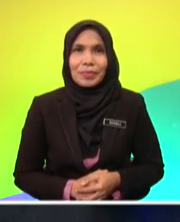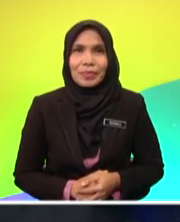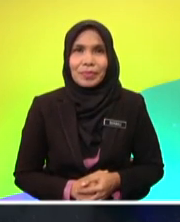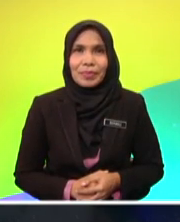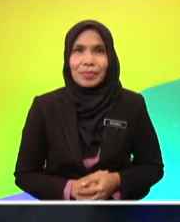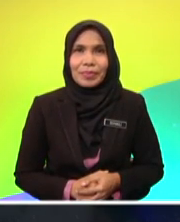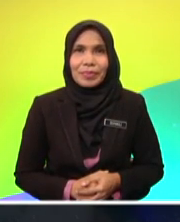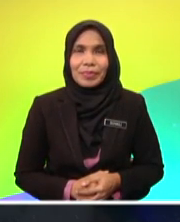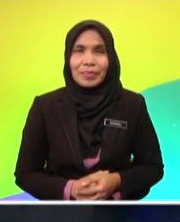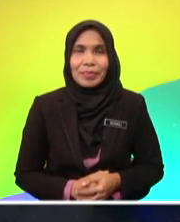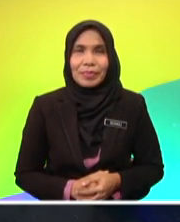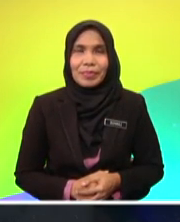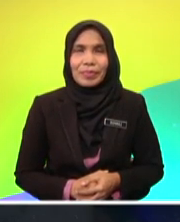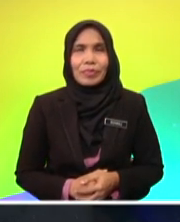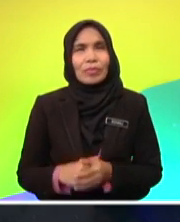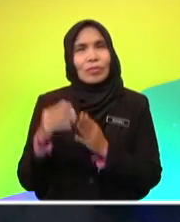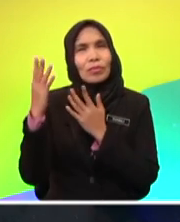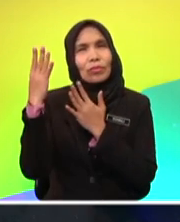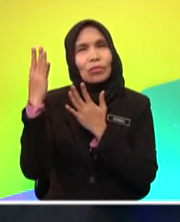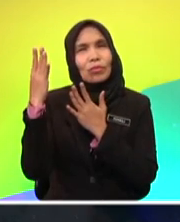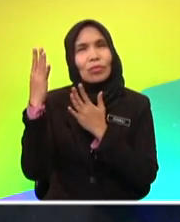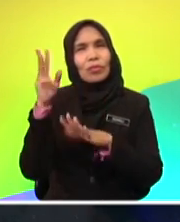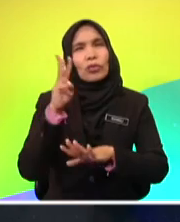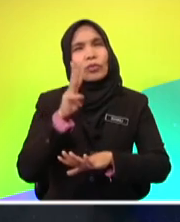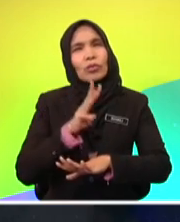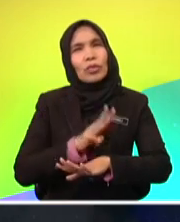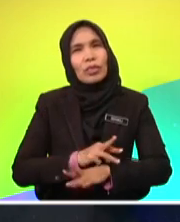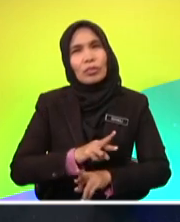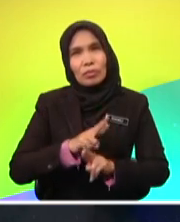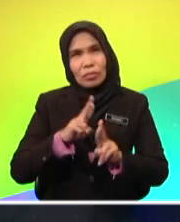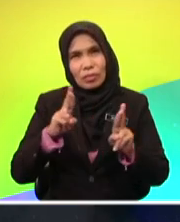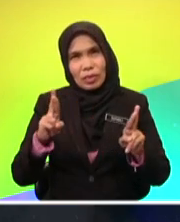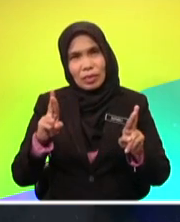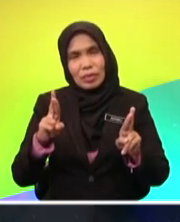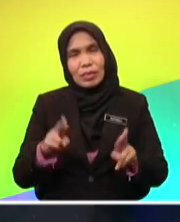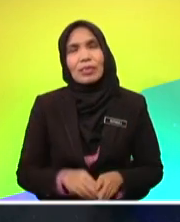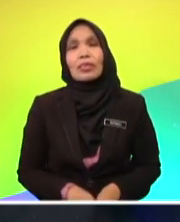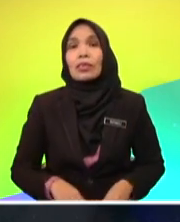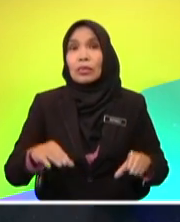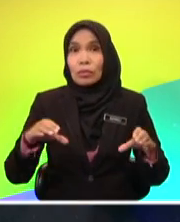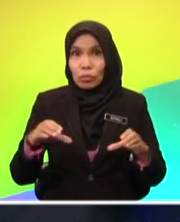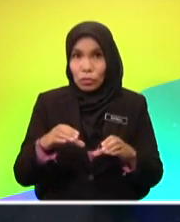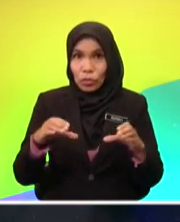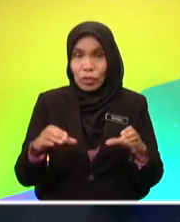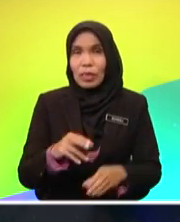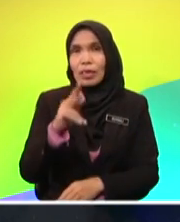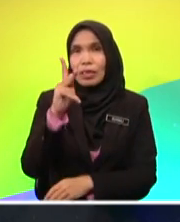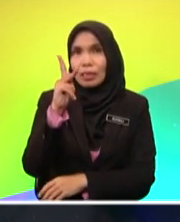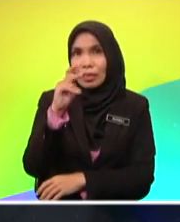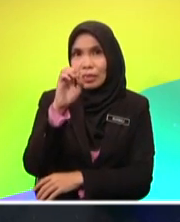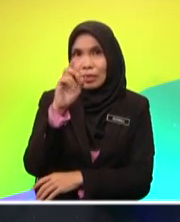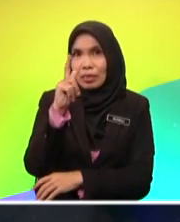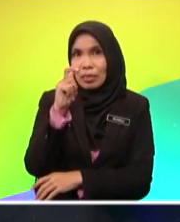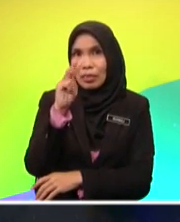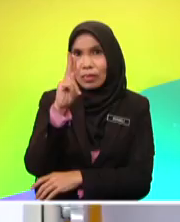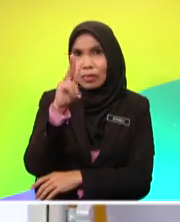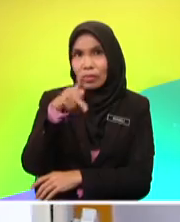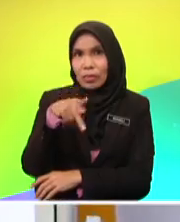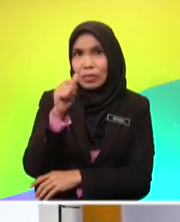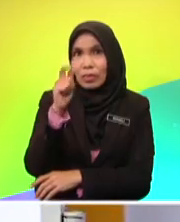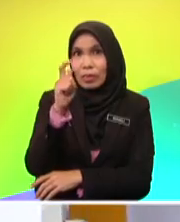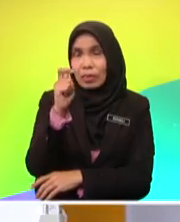Daun kita tunggu waktu perayaan. Yeah. Kita buat kelongsong ketupat. Betul, kan, cikgu?